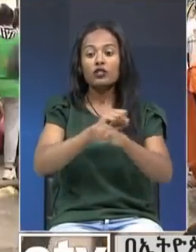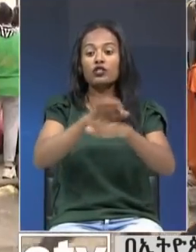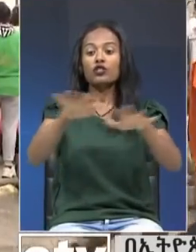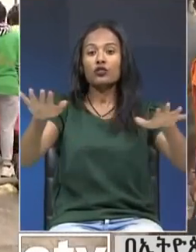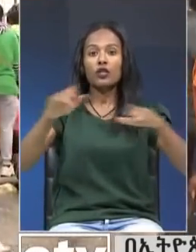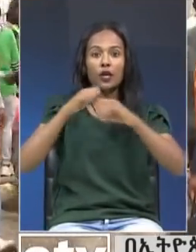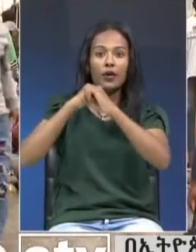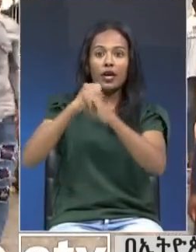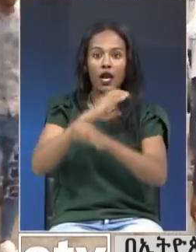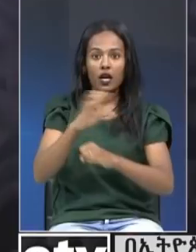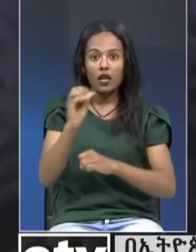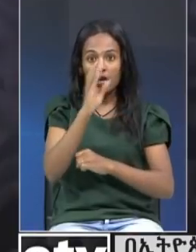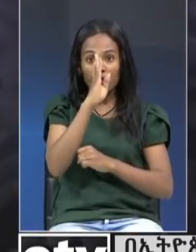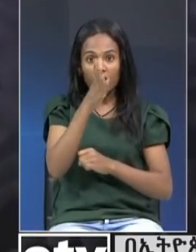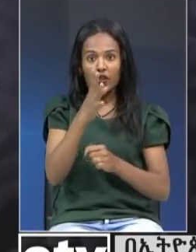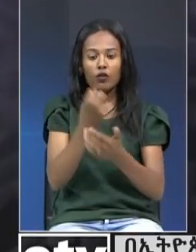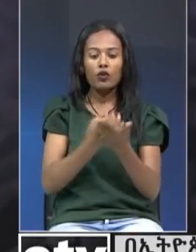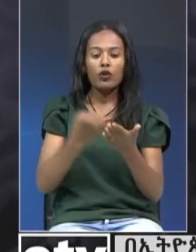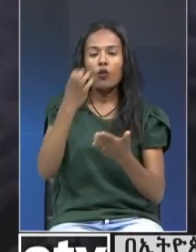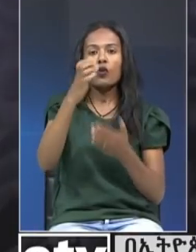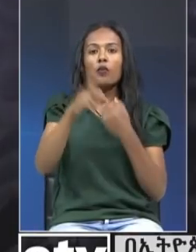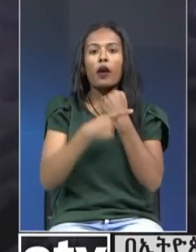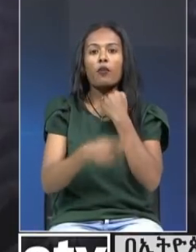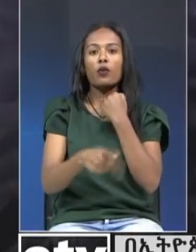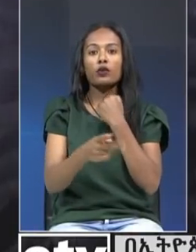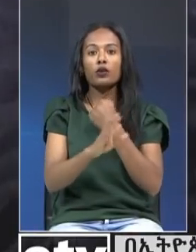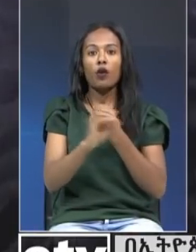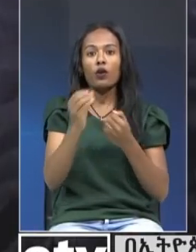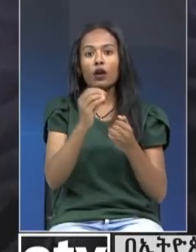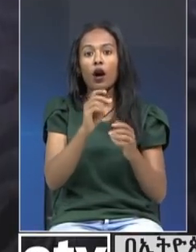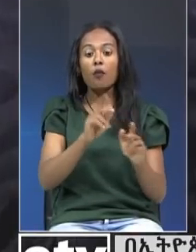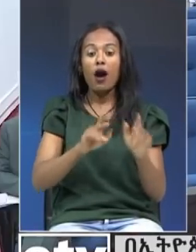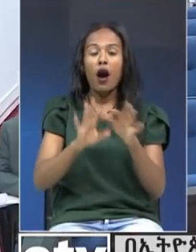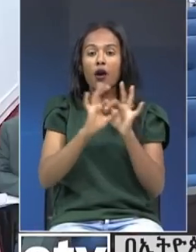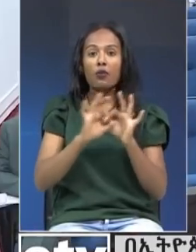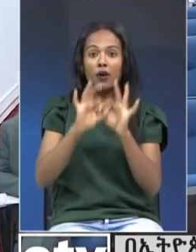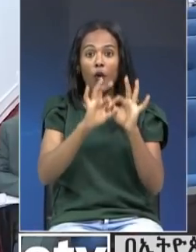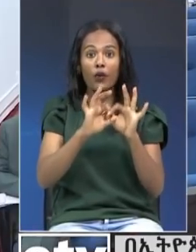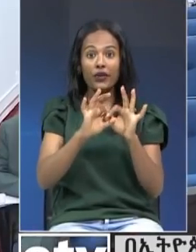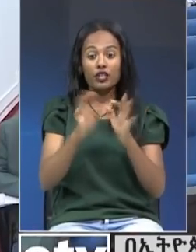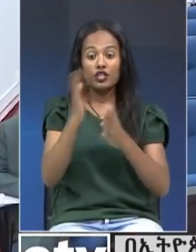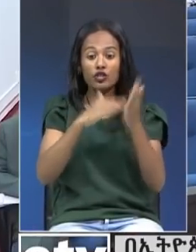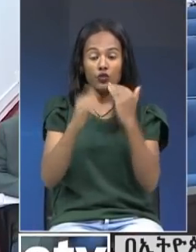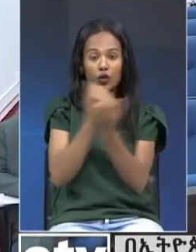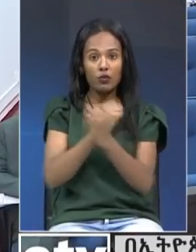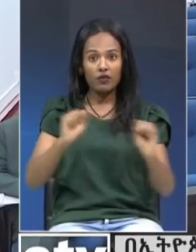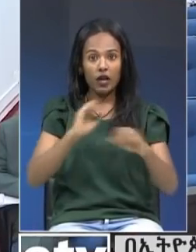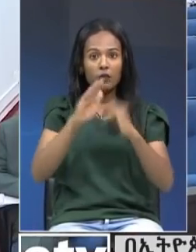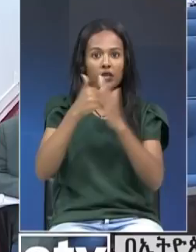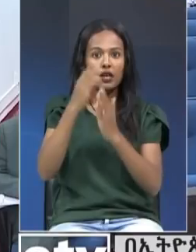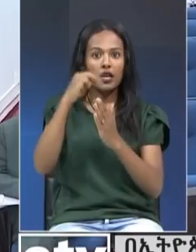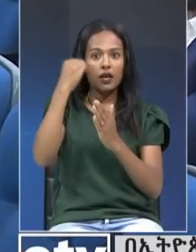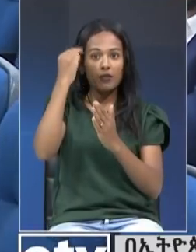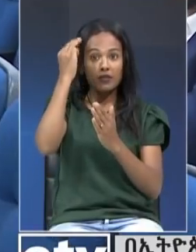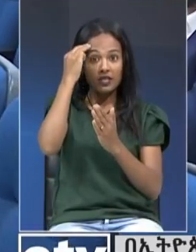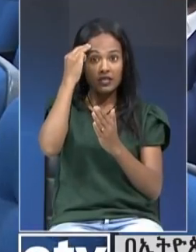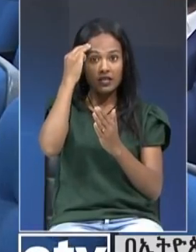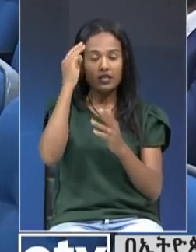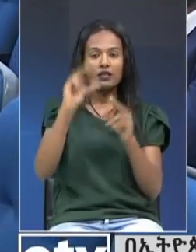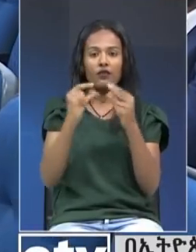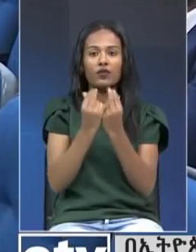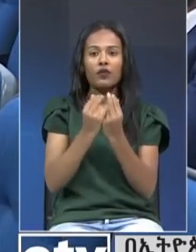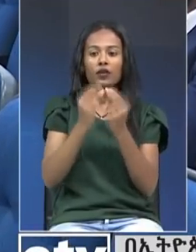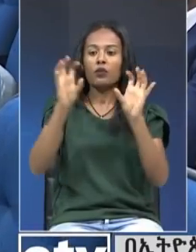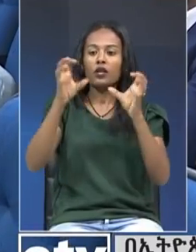ለመከላከልና የሚፈጠረውን ኢኮኖሚያዊ፣ ፖለቲካዊና ማህበራዊ ቀውሱን ለመፍታት በጠቅላይ ሚኒስትር ጽህፈት ቤት የሚዲያና ኮሚኒኬሽን